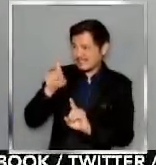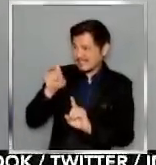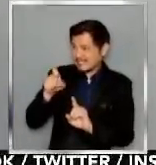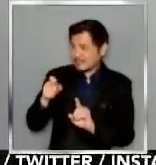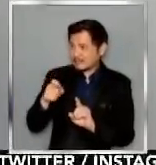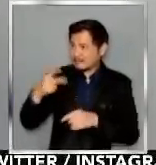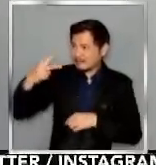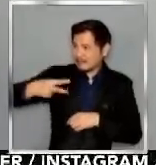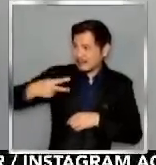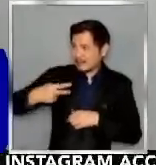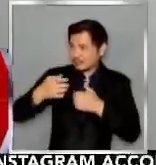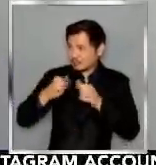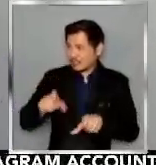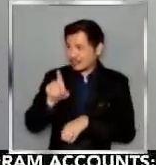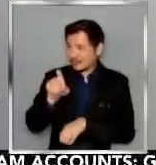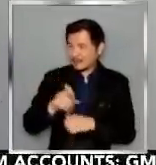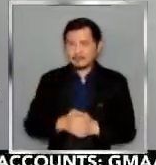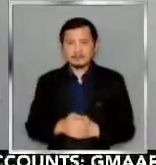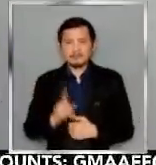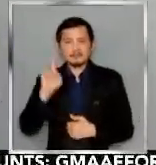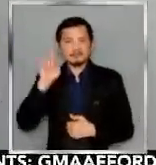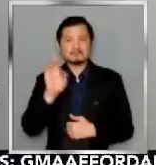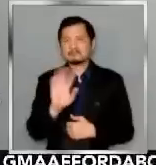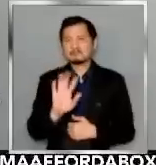na binabalikan. Parang syempre,